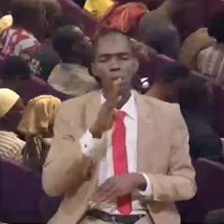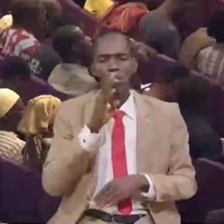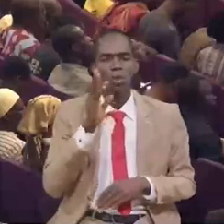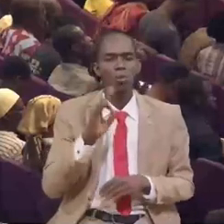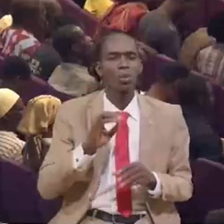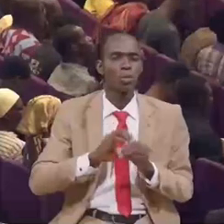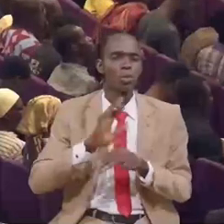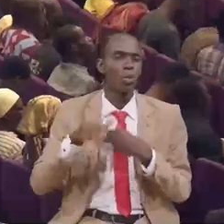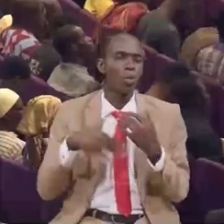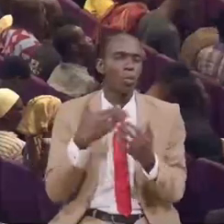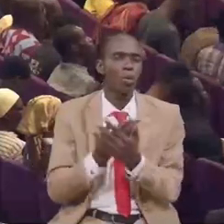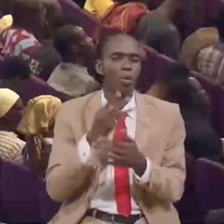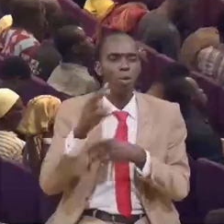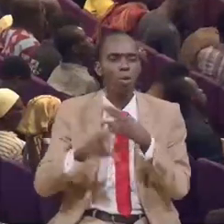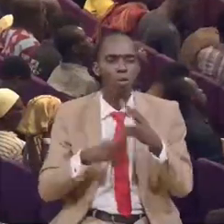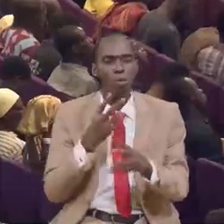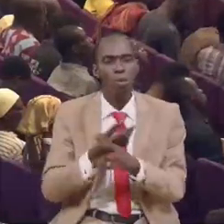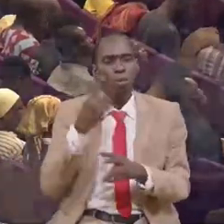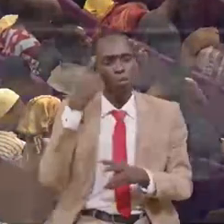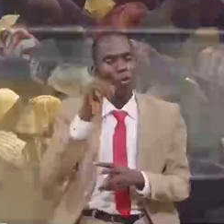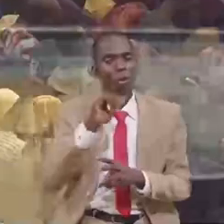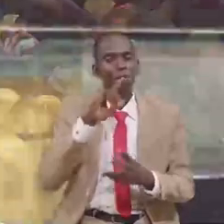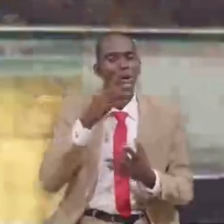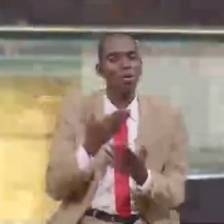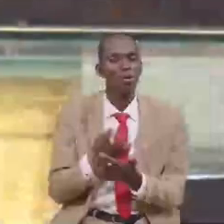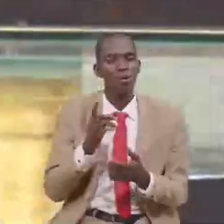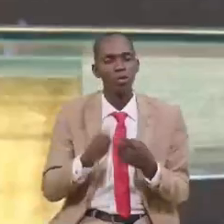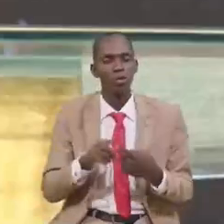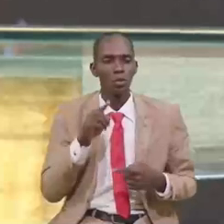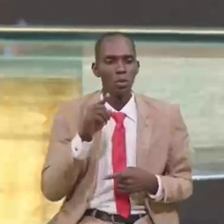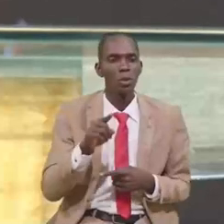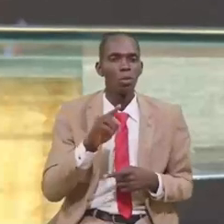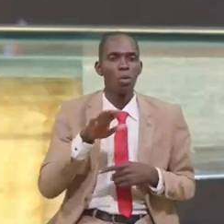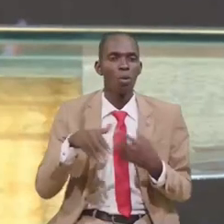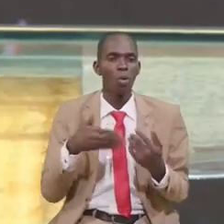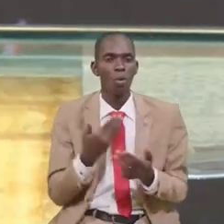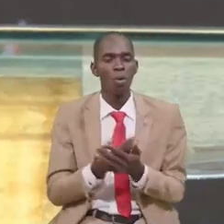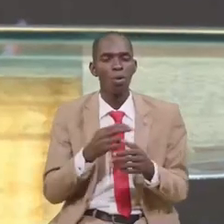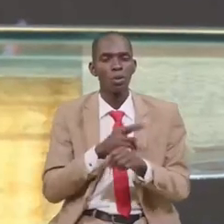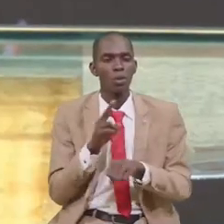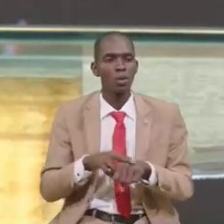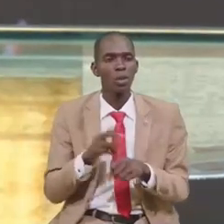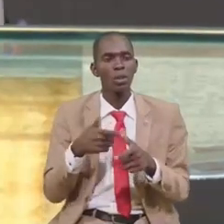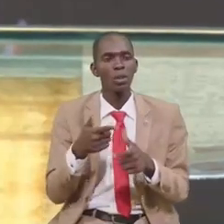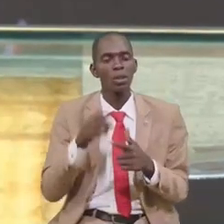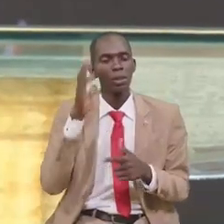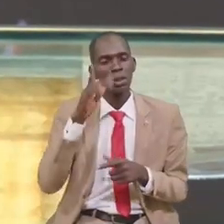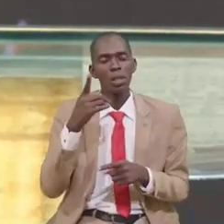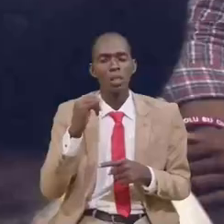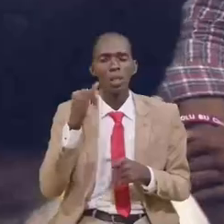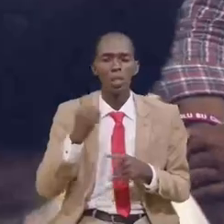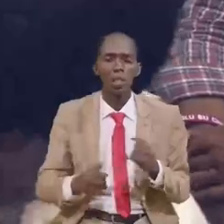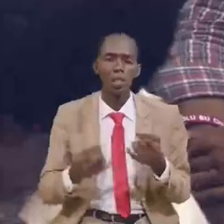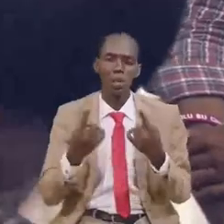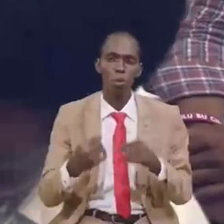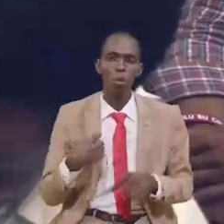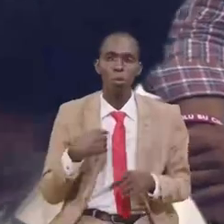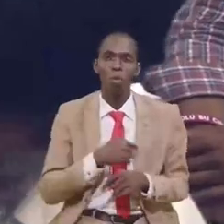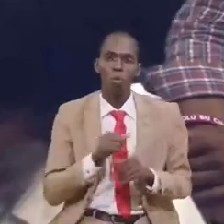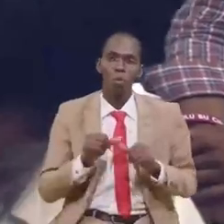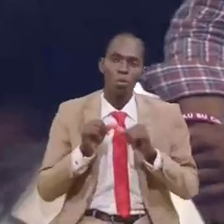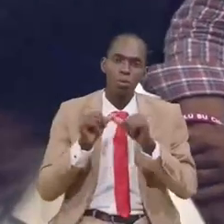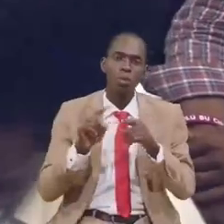de témoignage à toutes les nations. Alors viendra la fin. Nous allons continuer de faire ce qu'il nous a dit